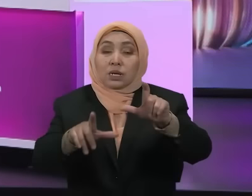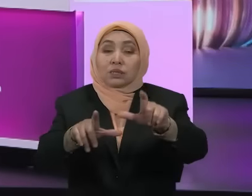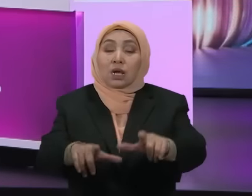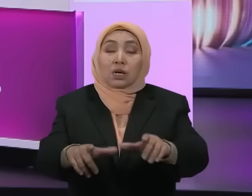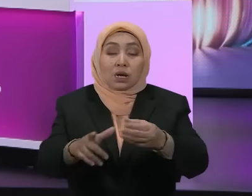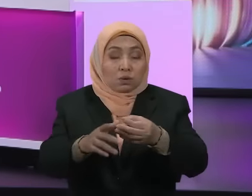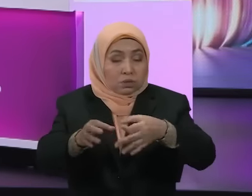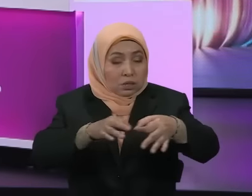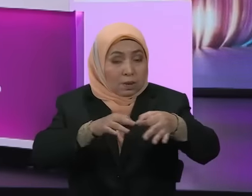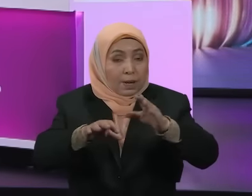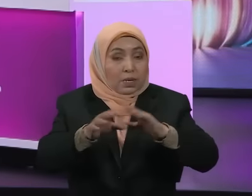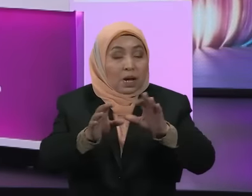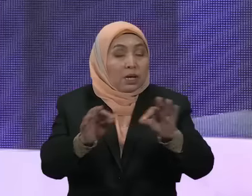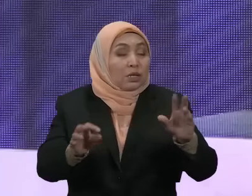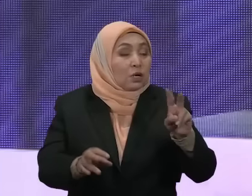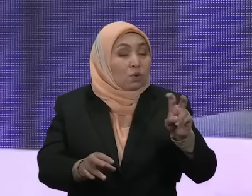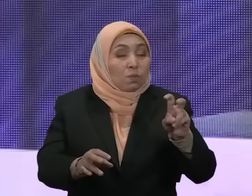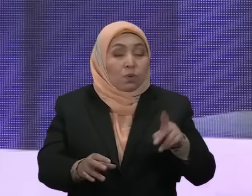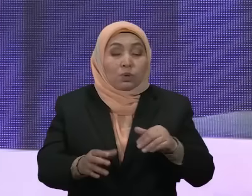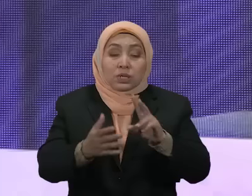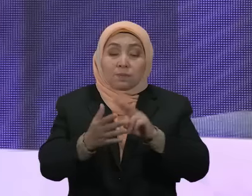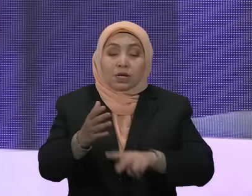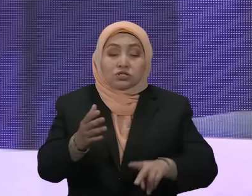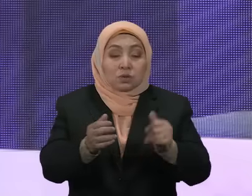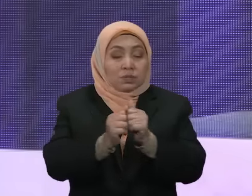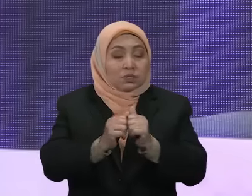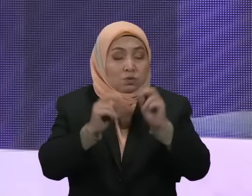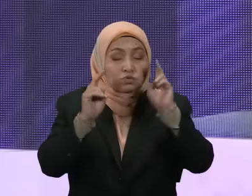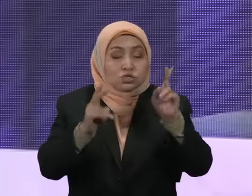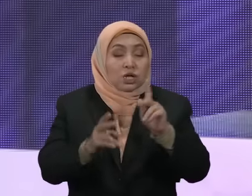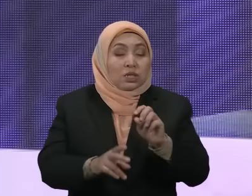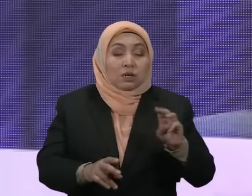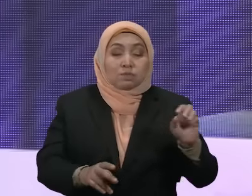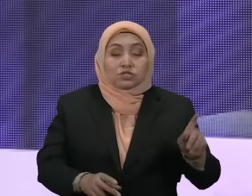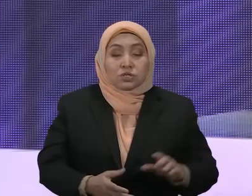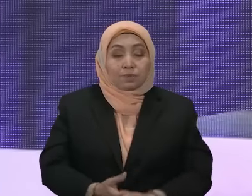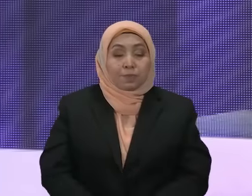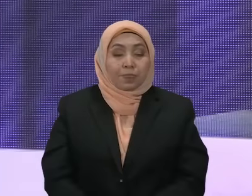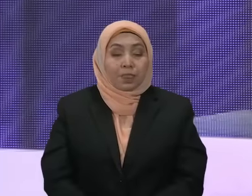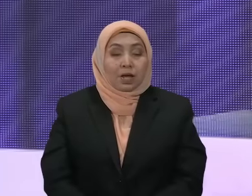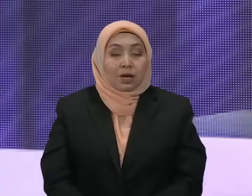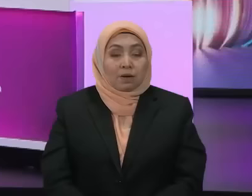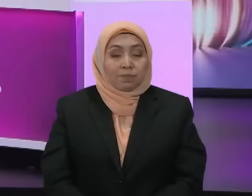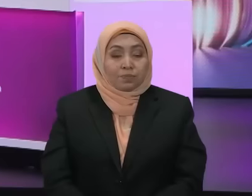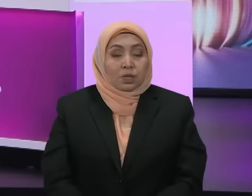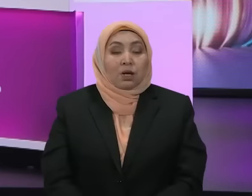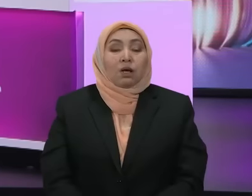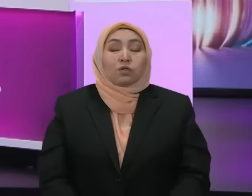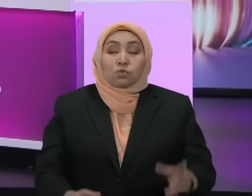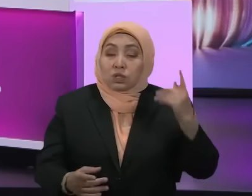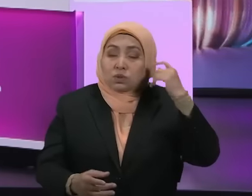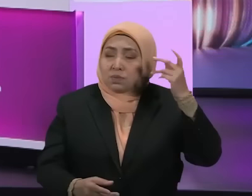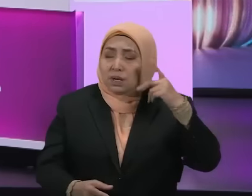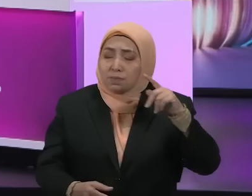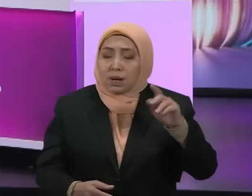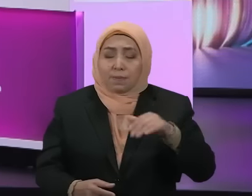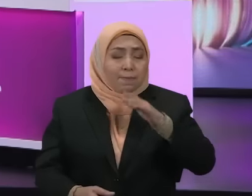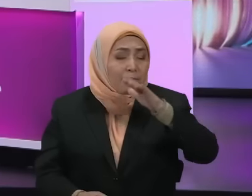ataupun diterangkan pada ayat yang ke-20. Kita baca bersama Al-Fadhil Ustaz Tarmizi. Sila. Terima kasih Al-Fadhil Ustaz Fazlul. Tuan-tuan dan puan-puan, ayah dan